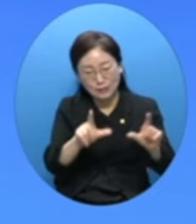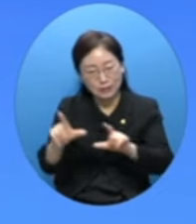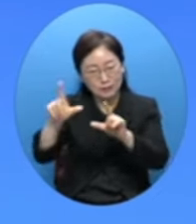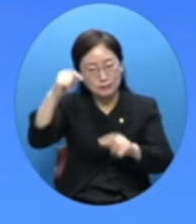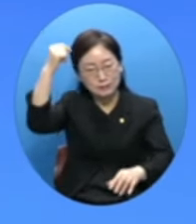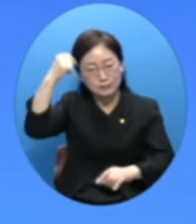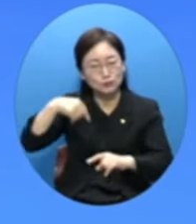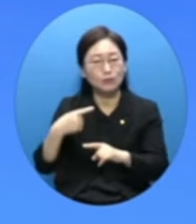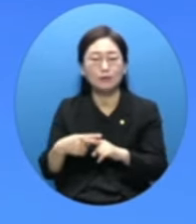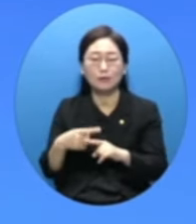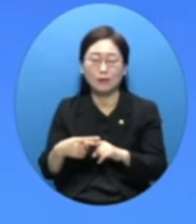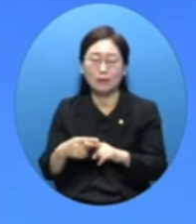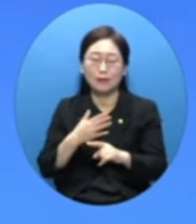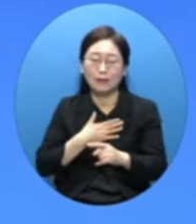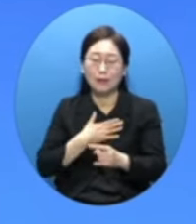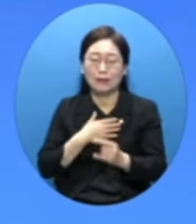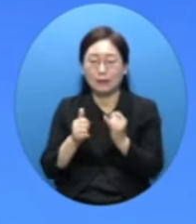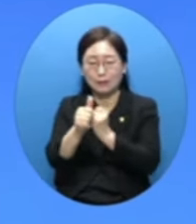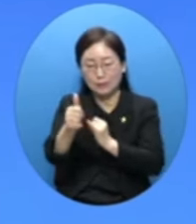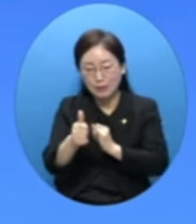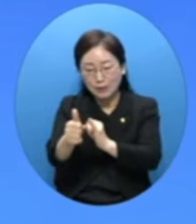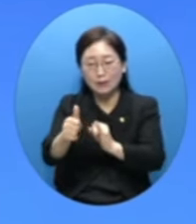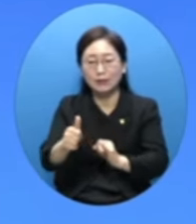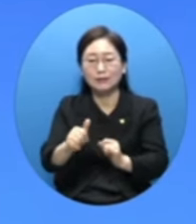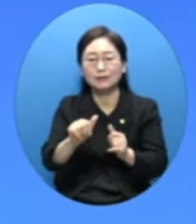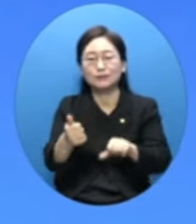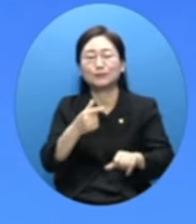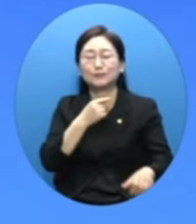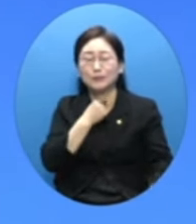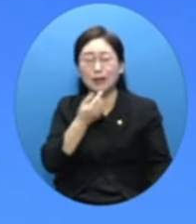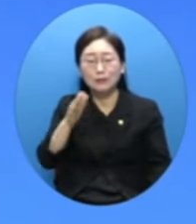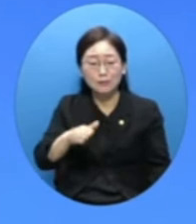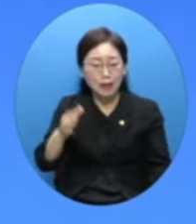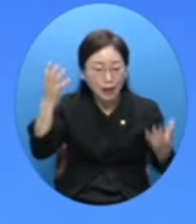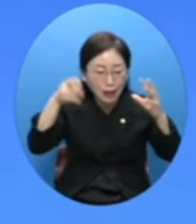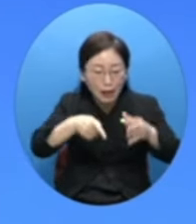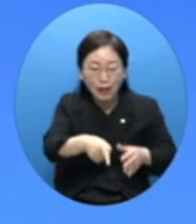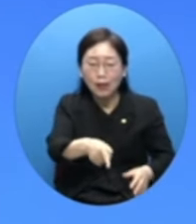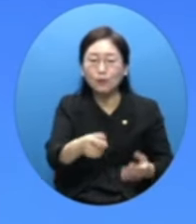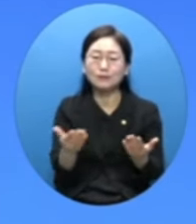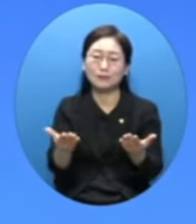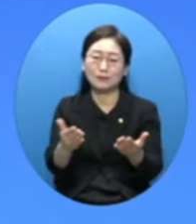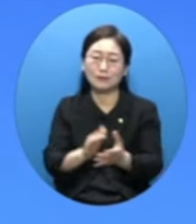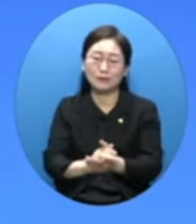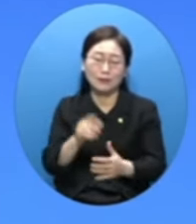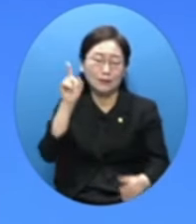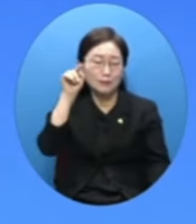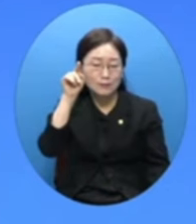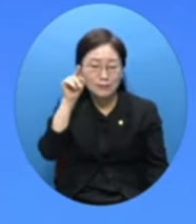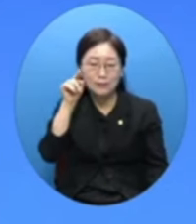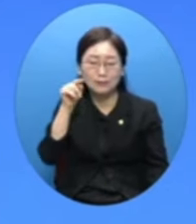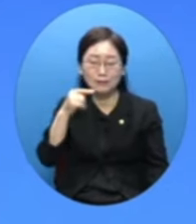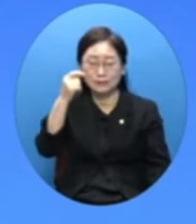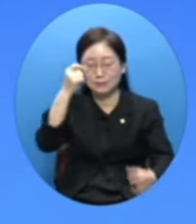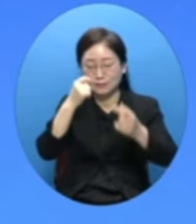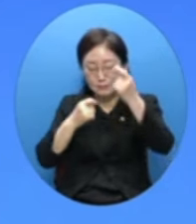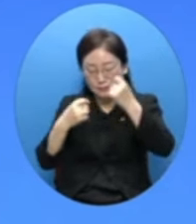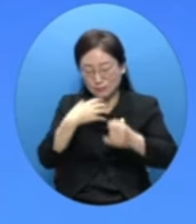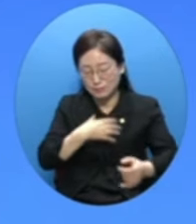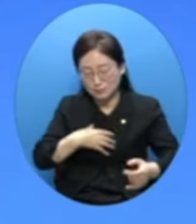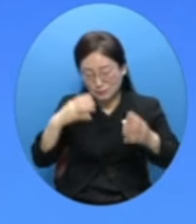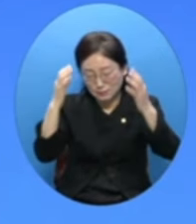지옥입니다 나도 남편 따라 죽고 싶은데 아이가 있습니다 매일매일 눈물의 시간이요